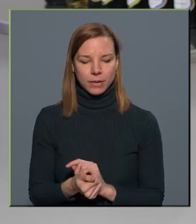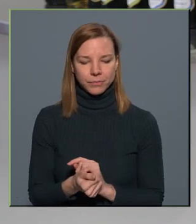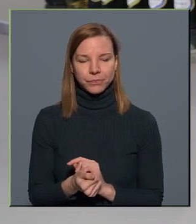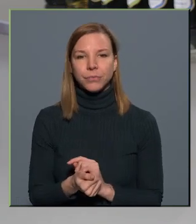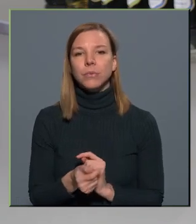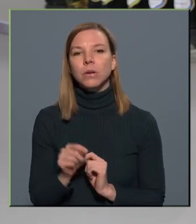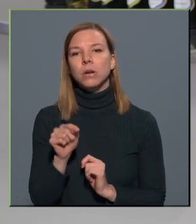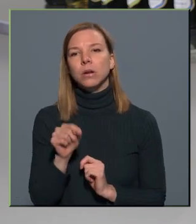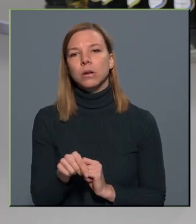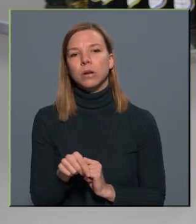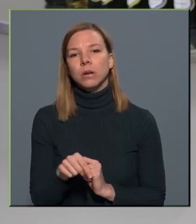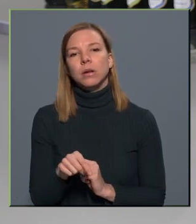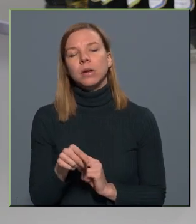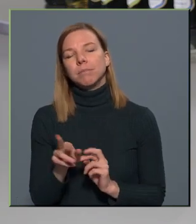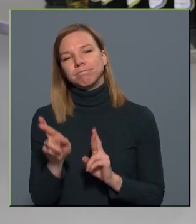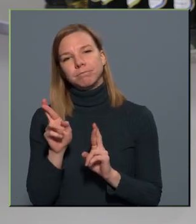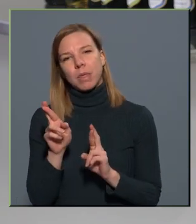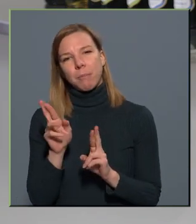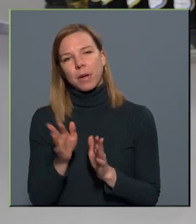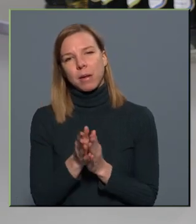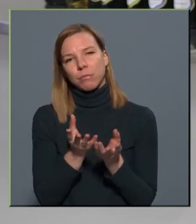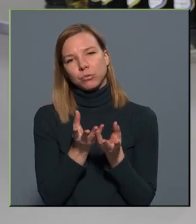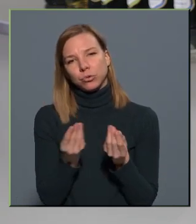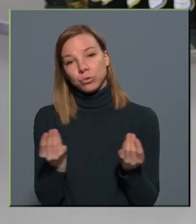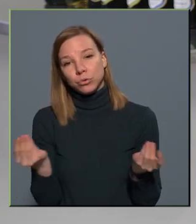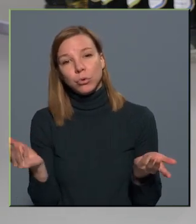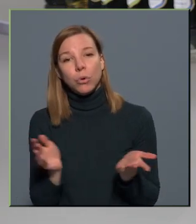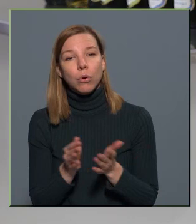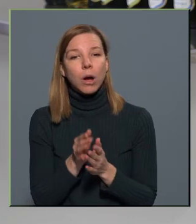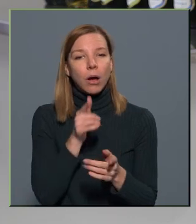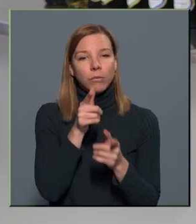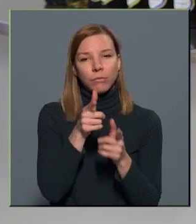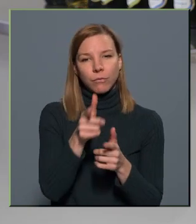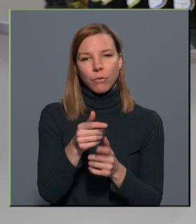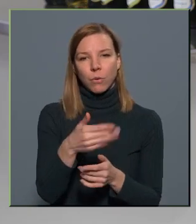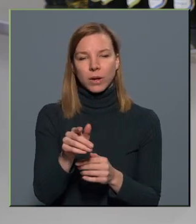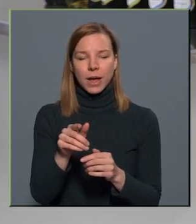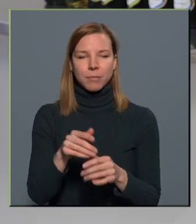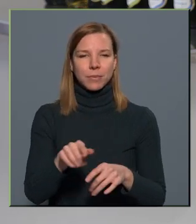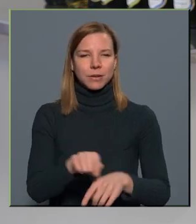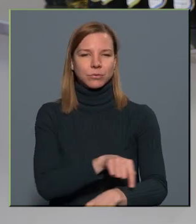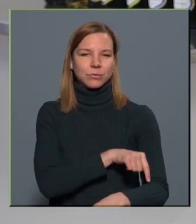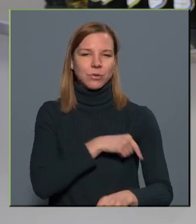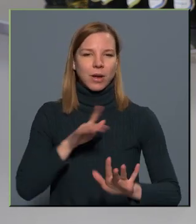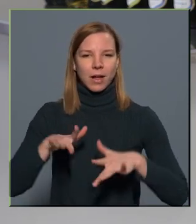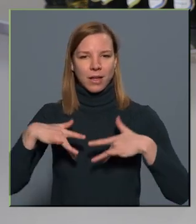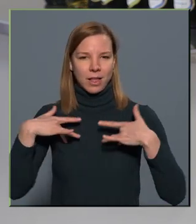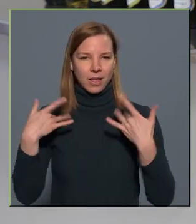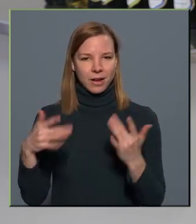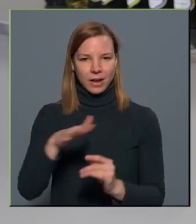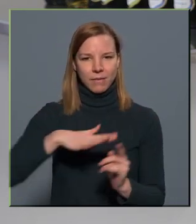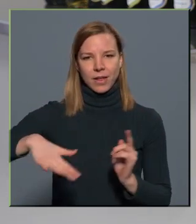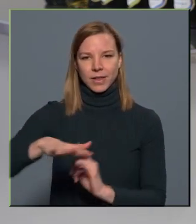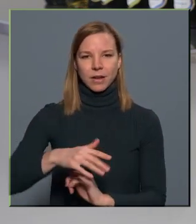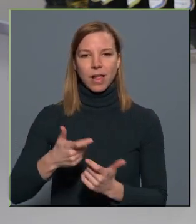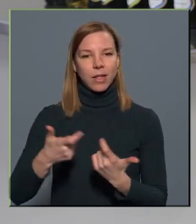remélem, hogy nagyon sokan fogják még sokáig élvezni ennek a partnak a lehetőségét.